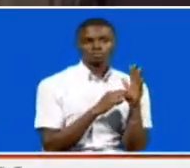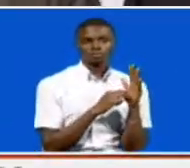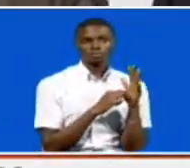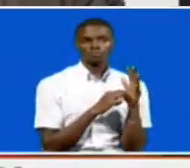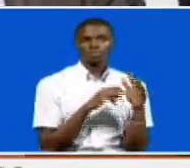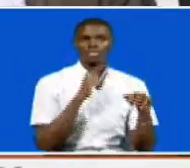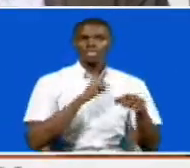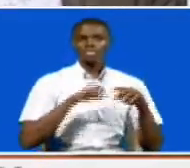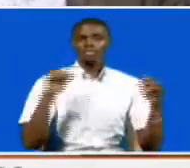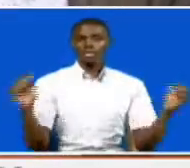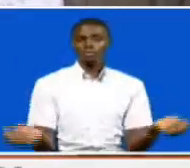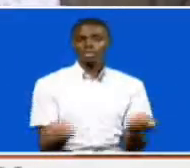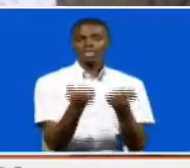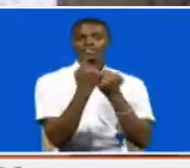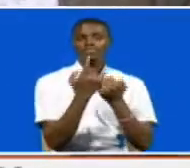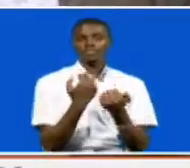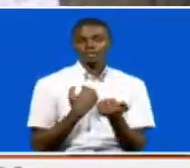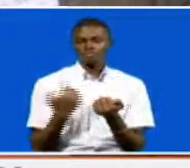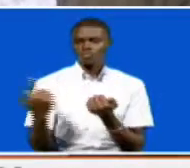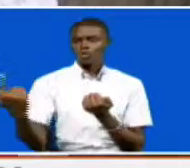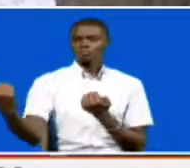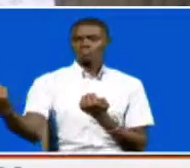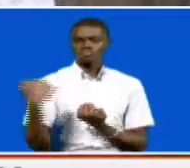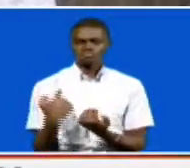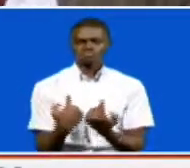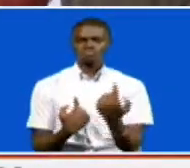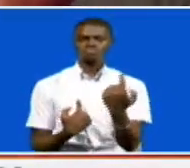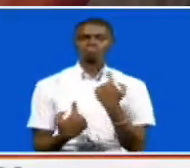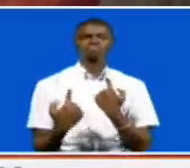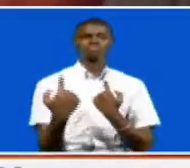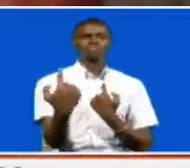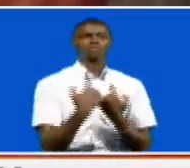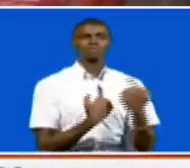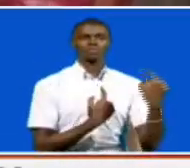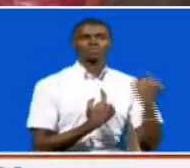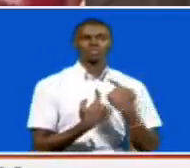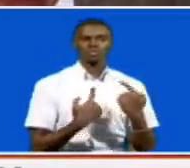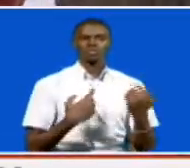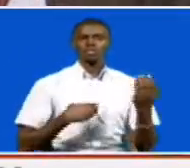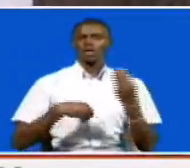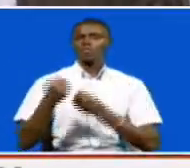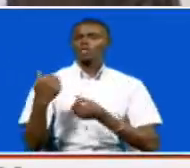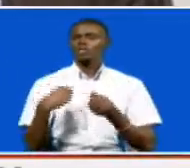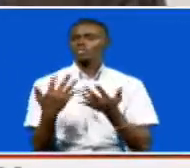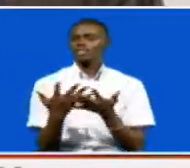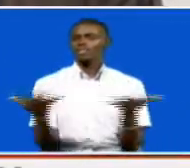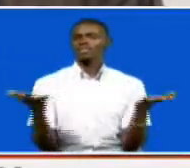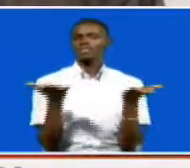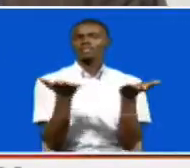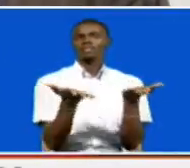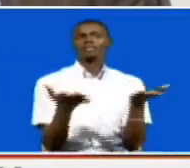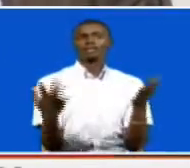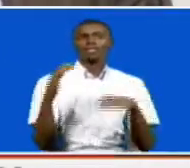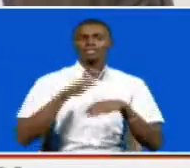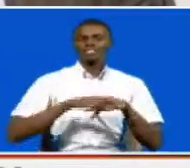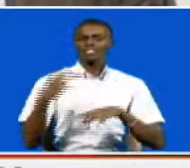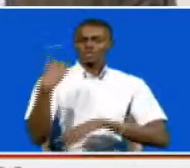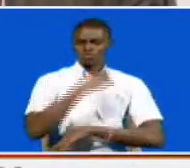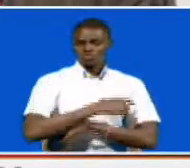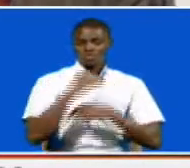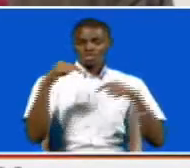ile tuko na event kama hii wanajitokeza kwa wingi, wanakuja hata wanauza merchandise yao. Ni siku mzuri sana